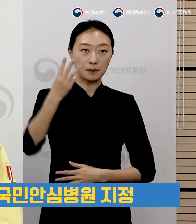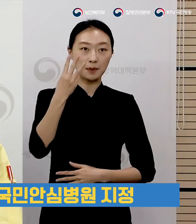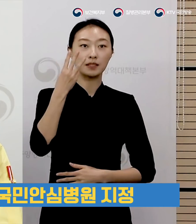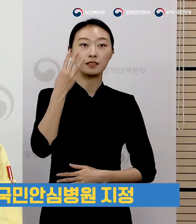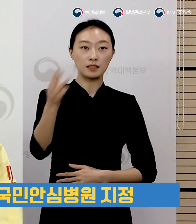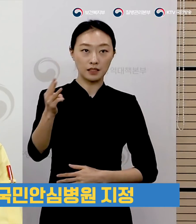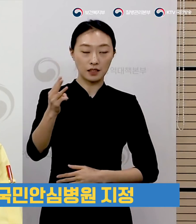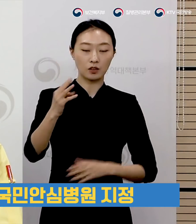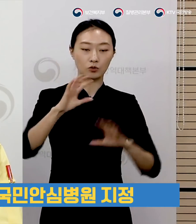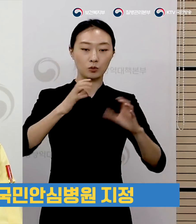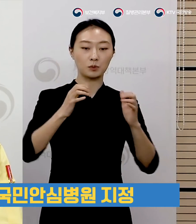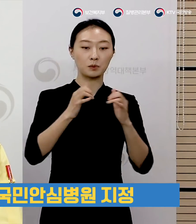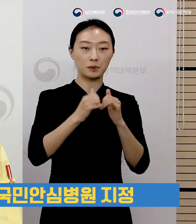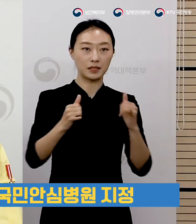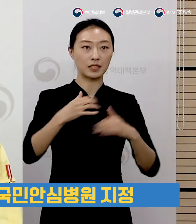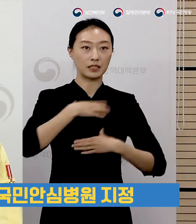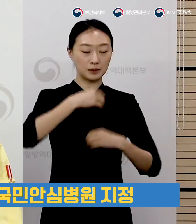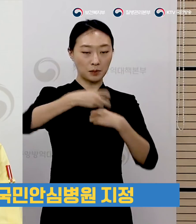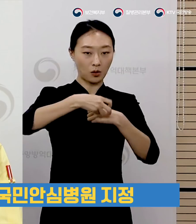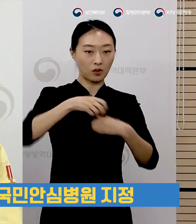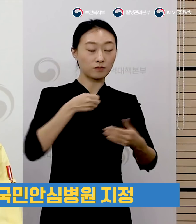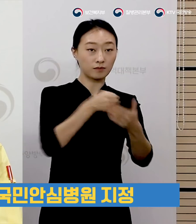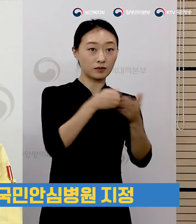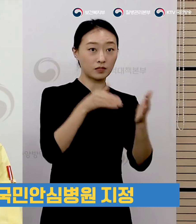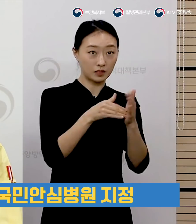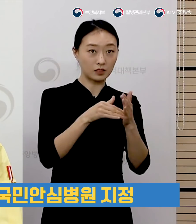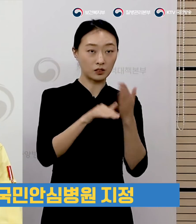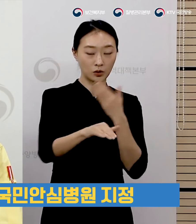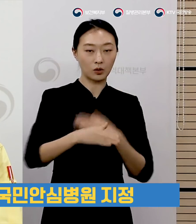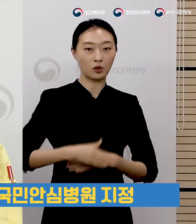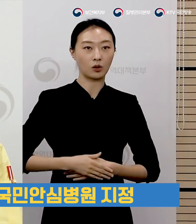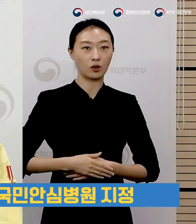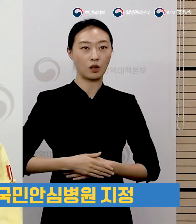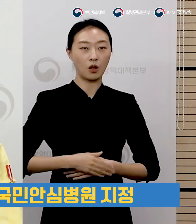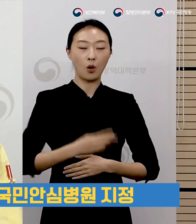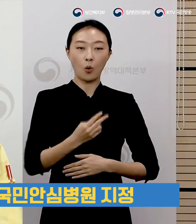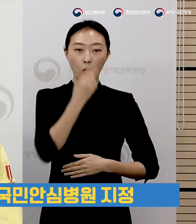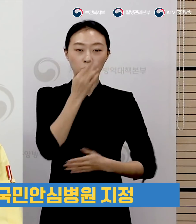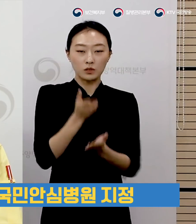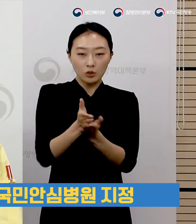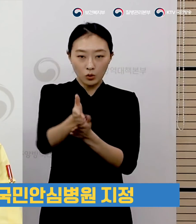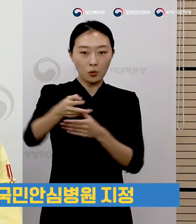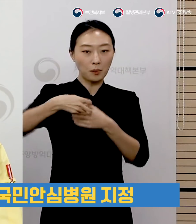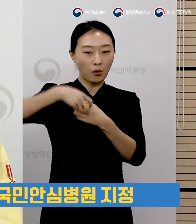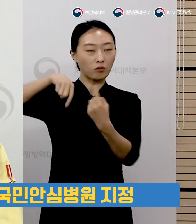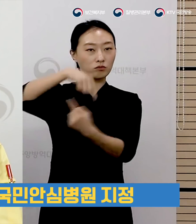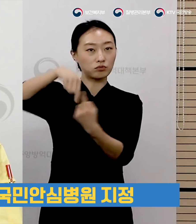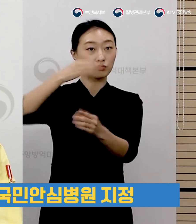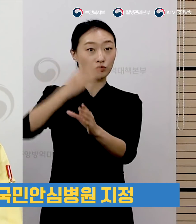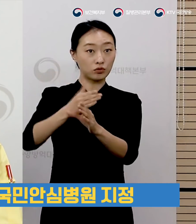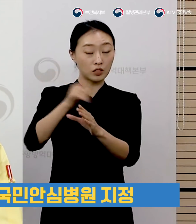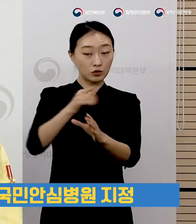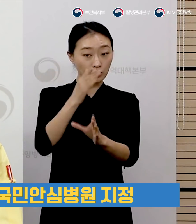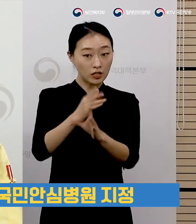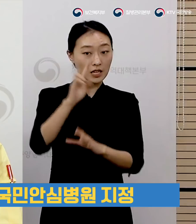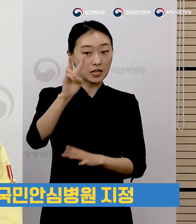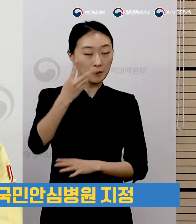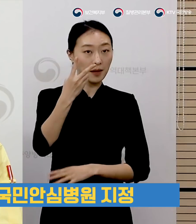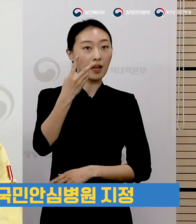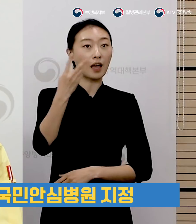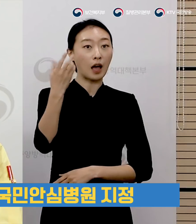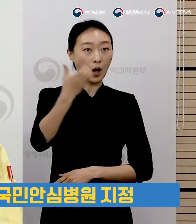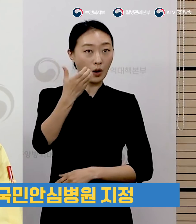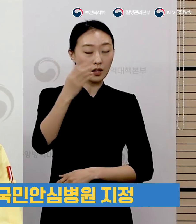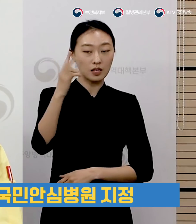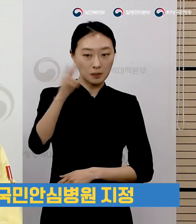국민안심병원을 지정하여 호흡기 전용 외래 구역을 운영하고 있습니다. 이 가운데 209개소는